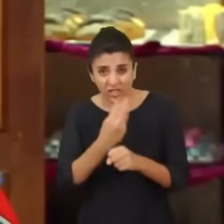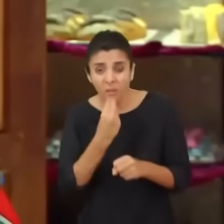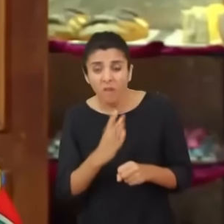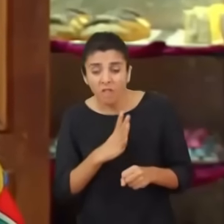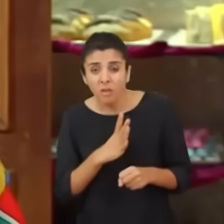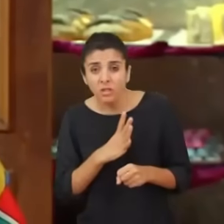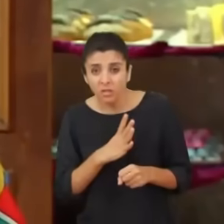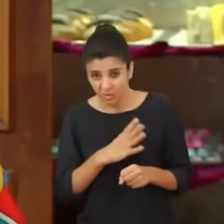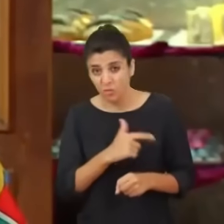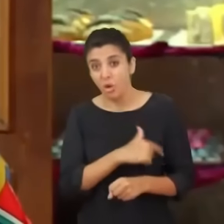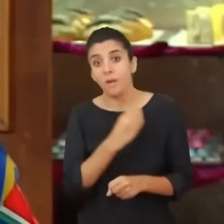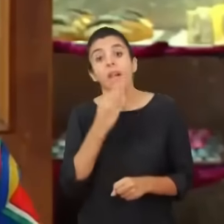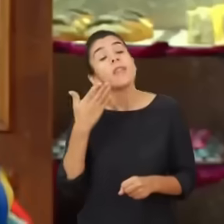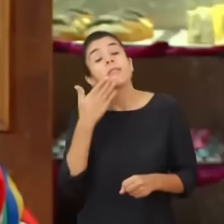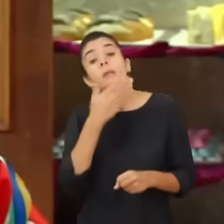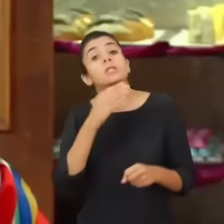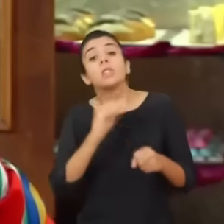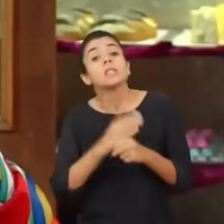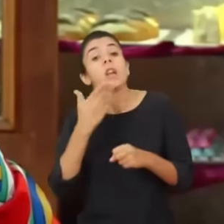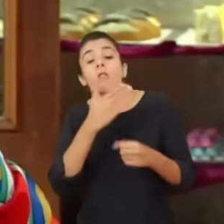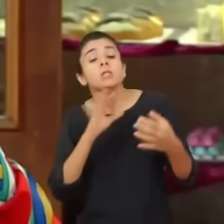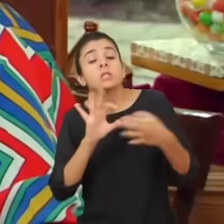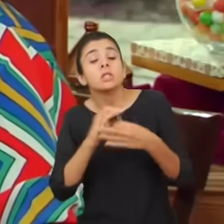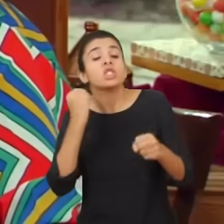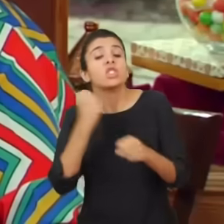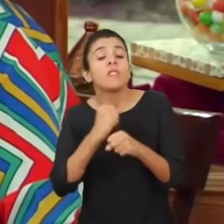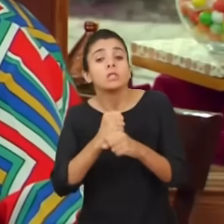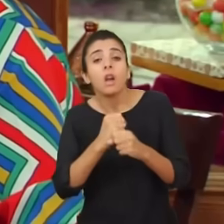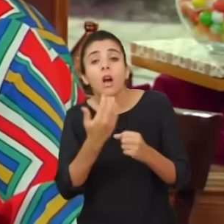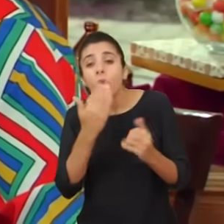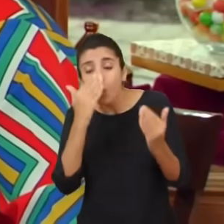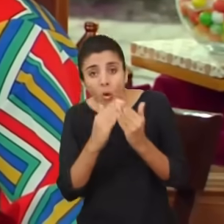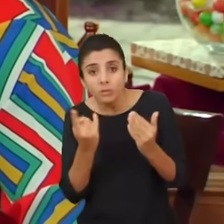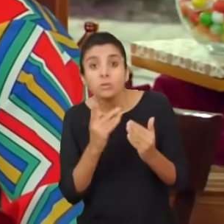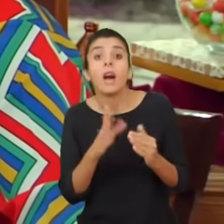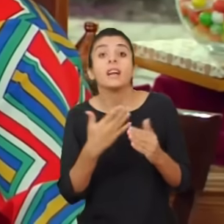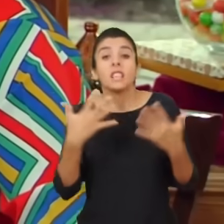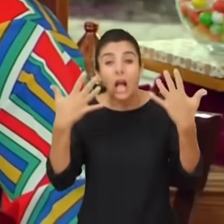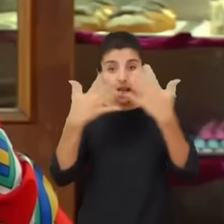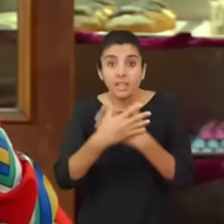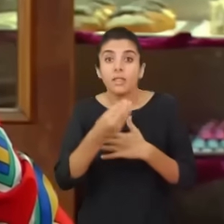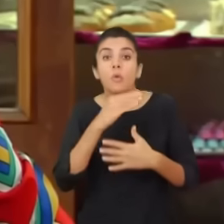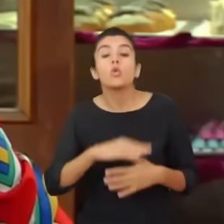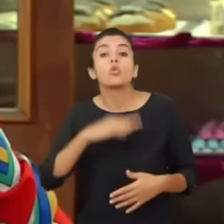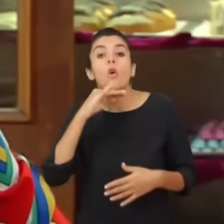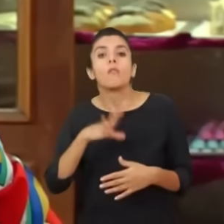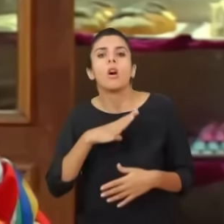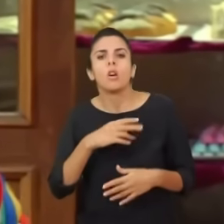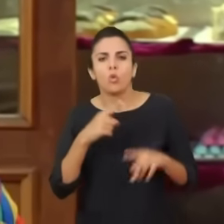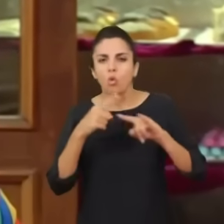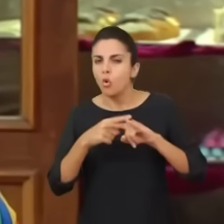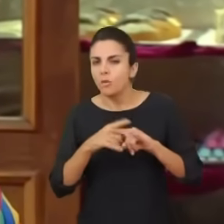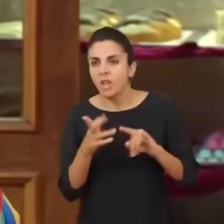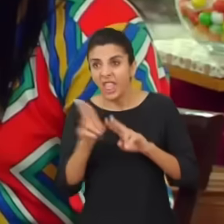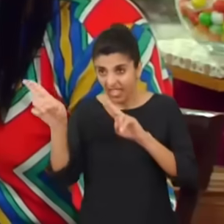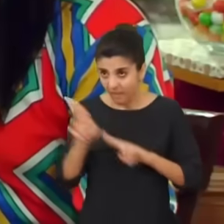hayır. Yani tamam, normalde yiyor. Ramazan'la cevizin ne alakası var işte? Tamam, sahurda yersen fazlaca tok tutar. Hurma değil mi? Hurma da... Yok, o da İftarda